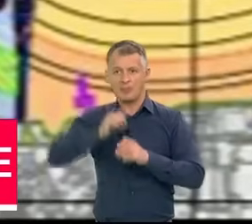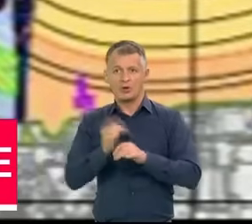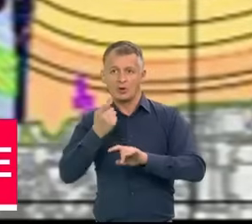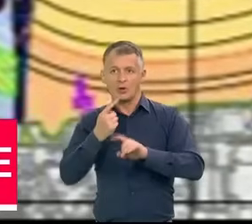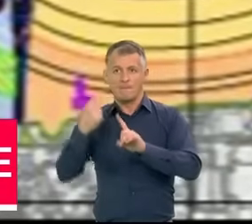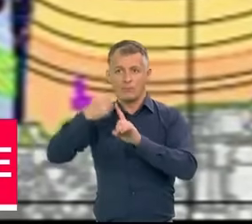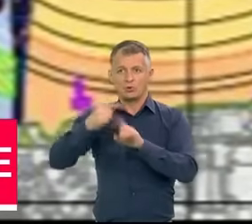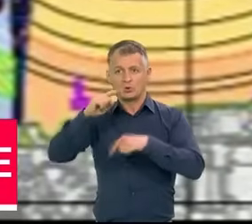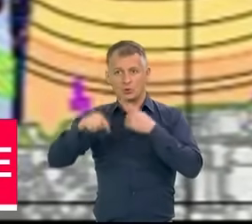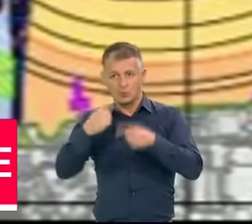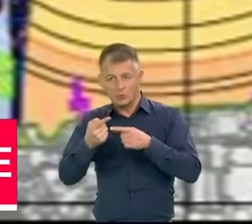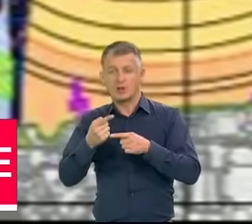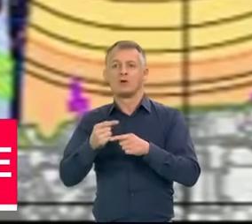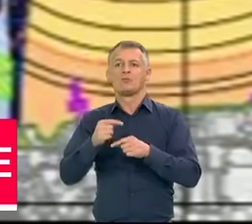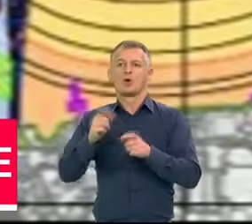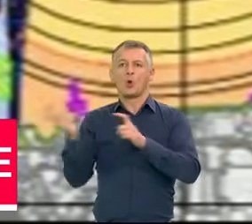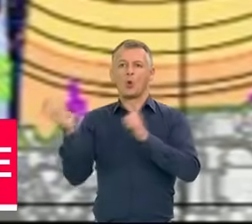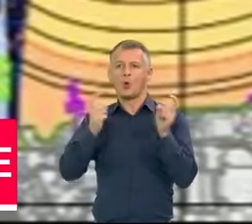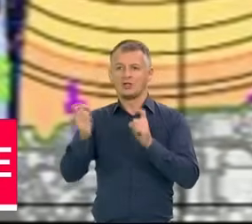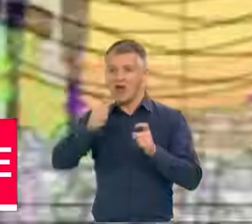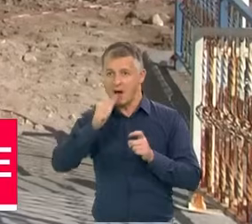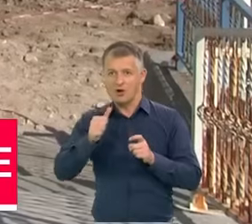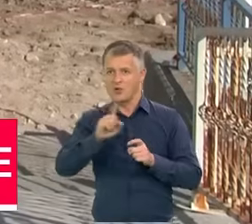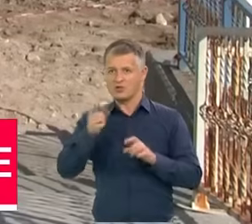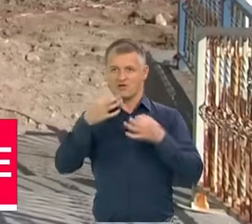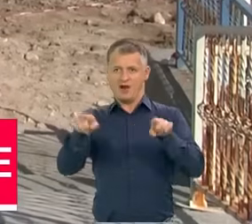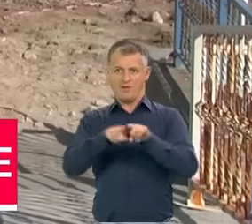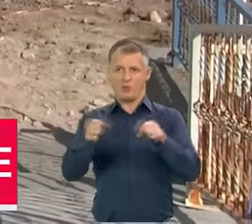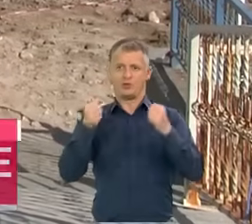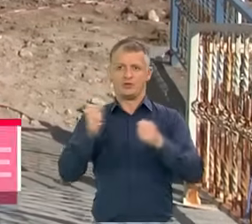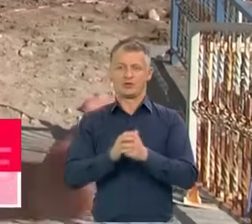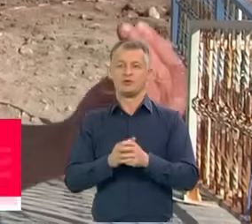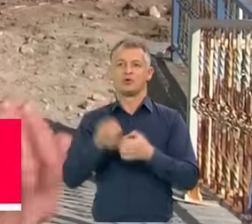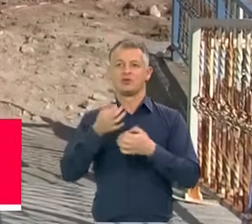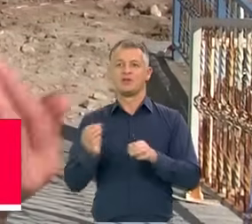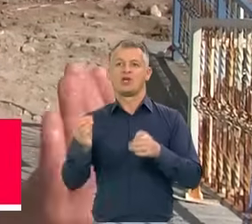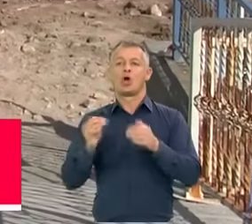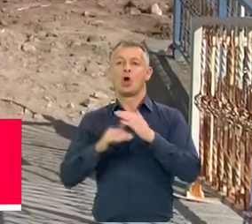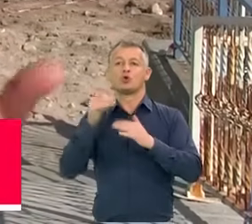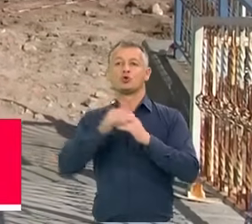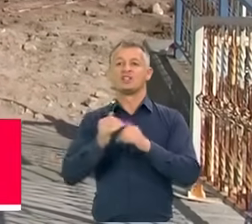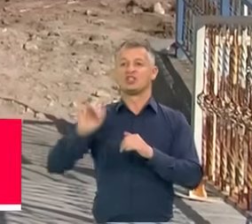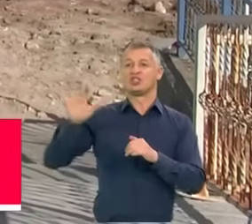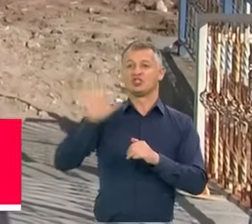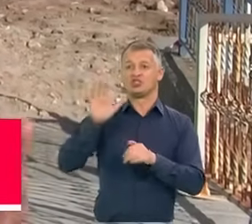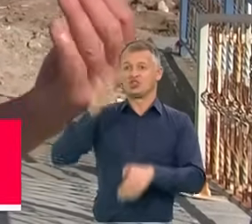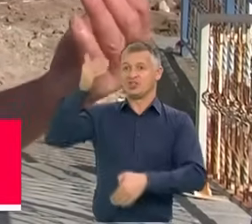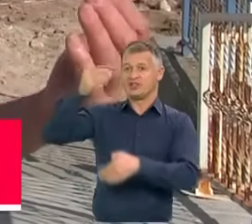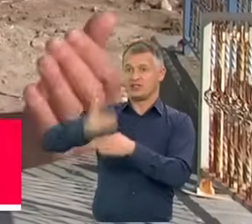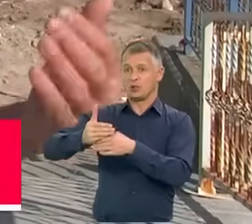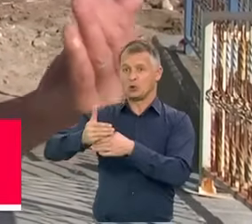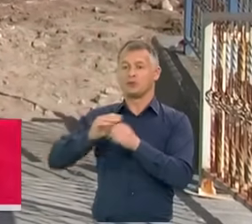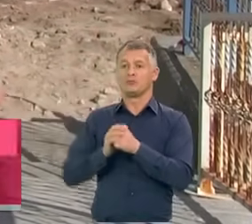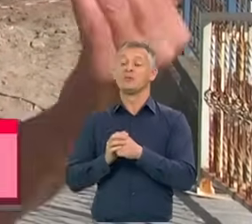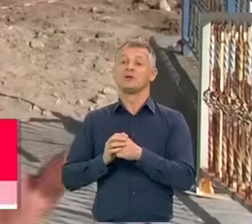lărgire curenții nu vor mai fi atât de puternici în Costinești vor fi construite cinci diguri perpendiculare pe țărm